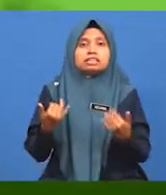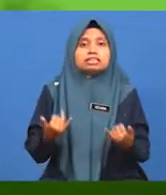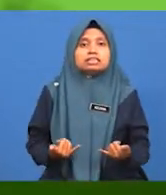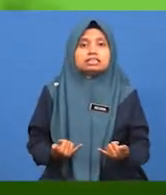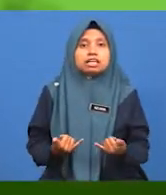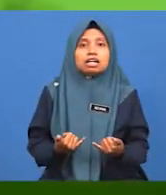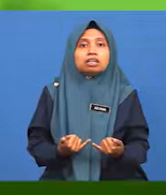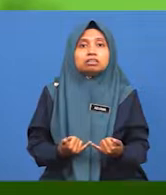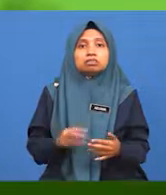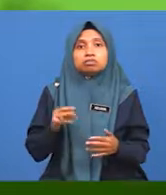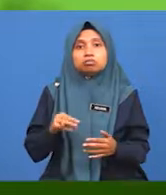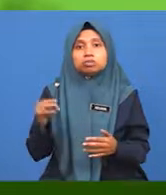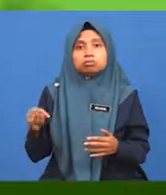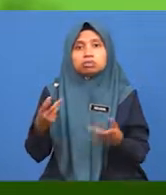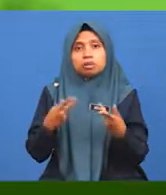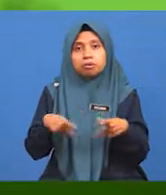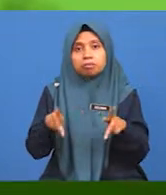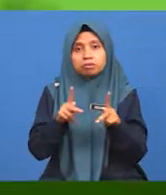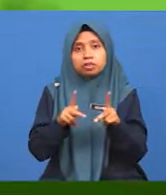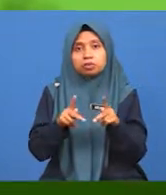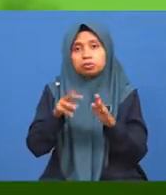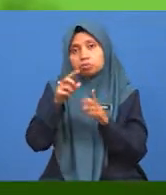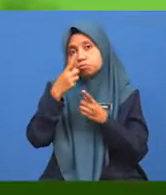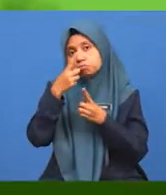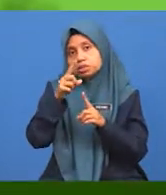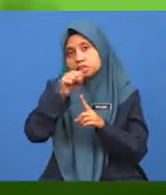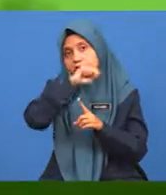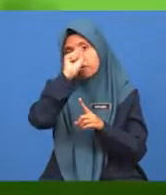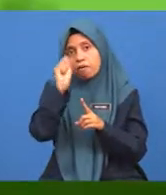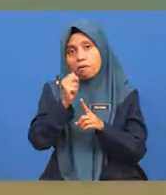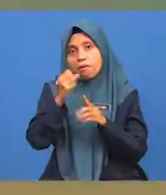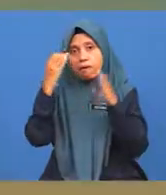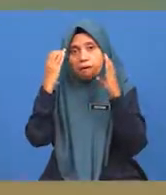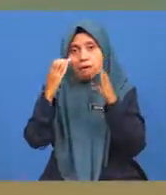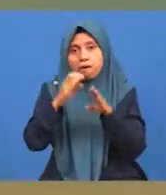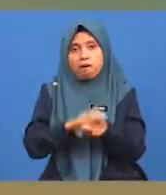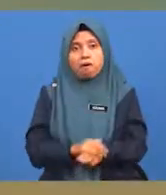Sekarang, murid-murid perlu menjawab soalan cikgu.